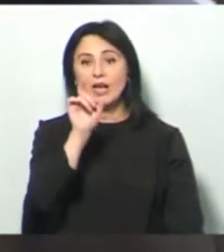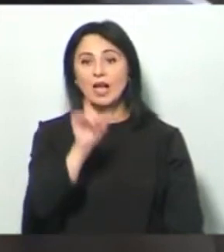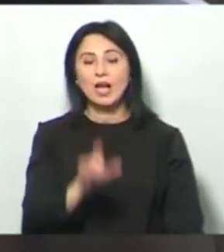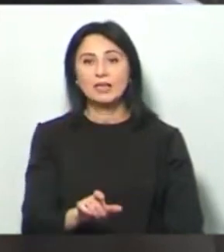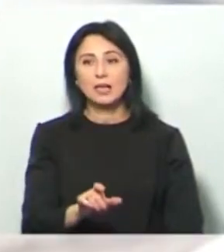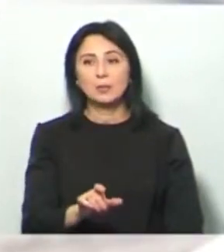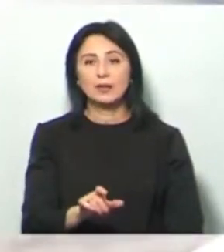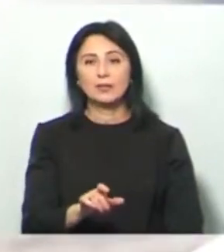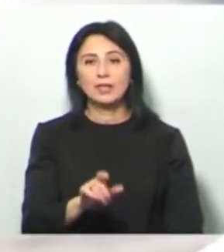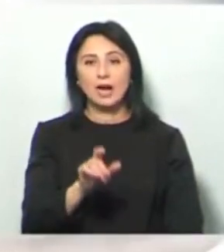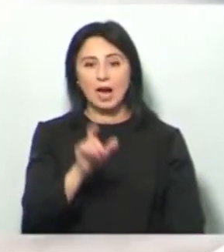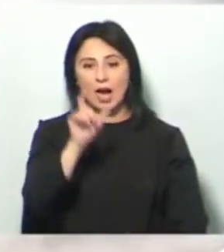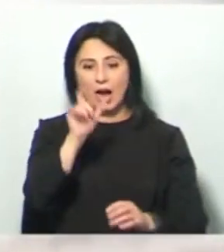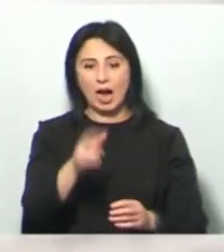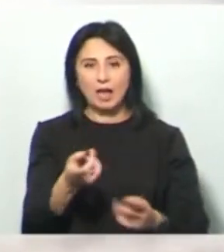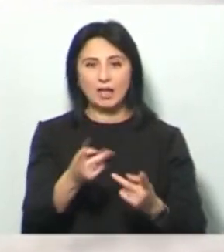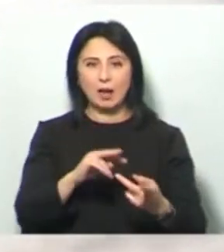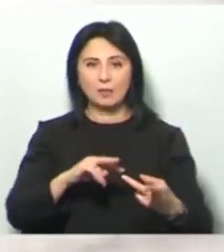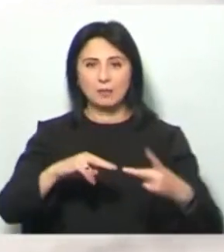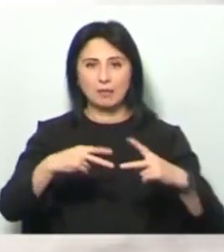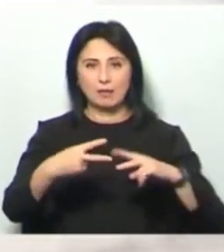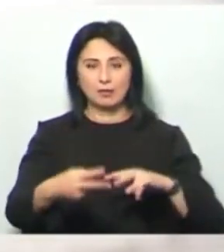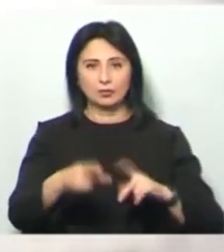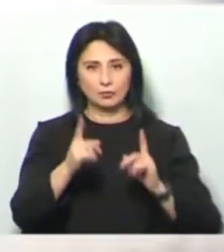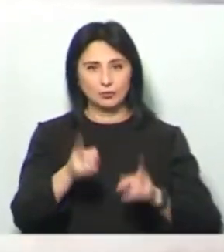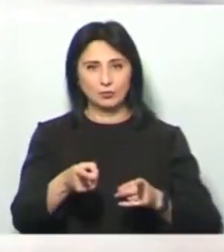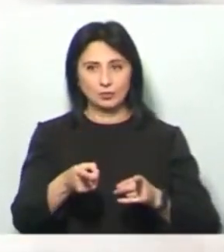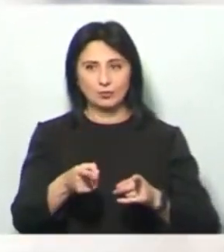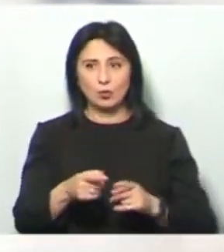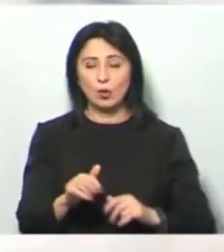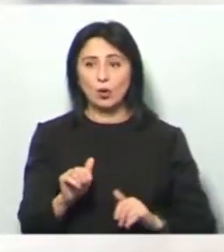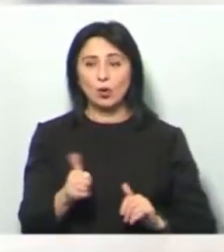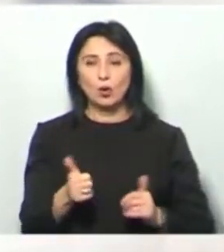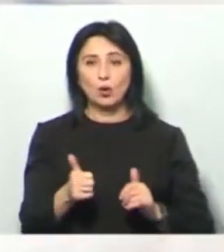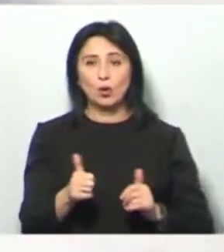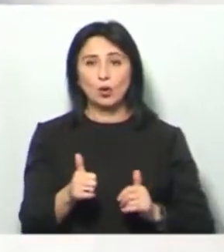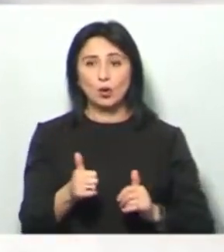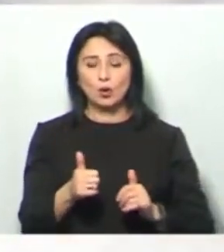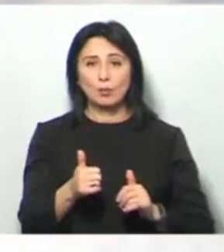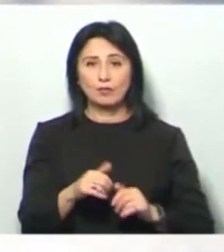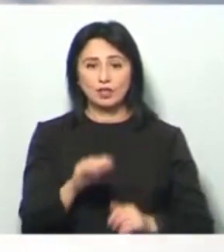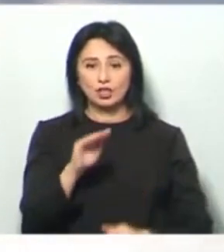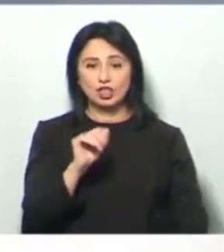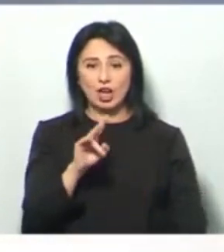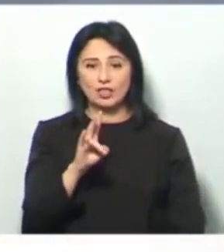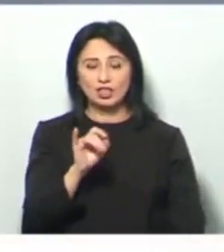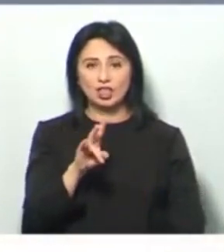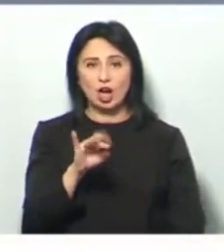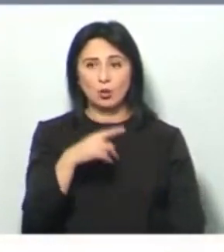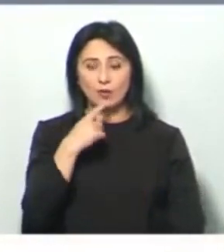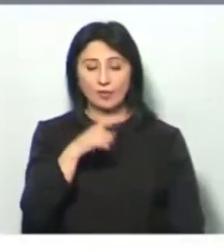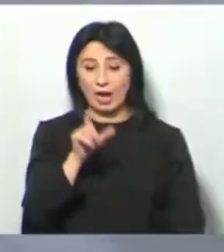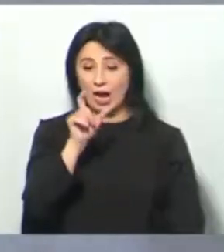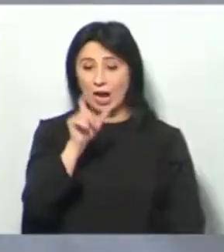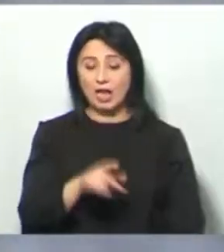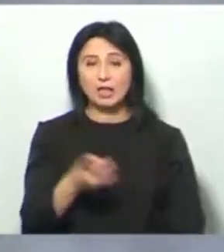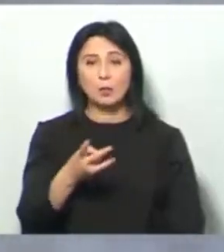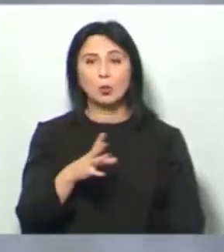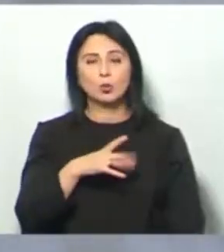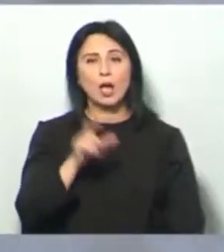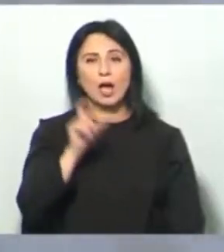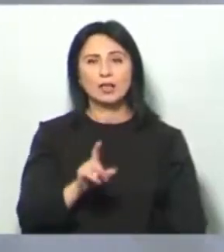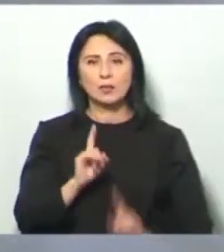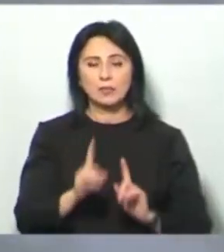ადამიანს ადამიანურად აქცევს. როგორც ჟანჟაკ რუსო ამბობს, ადამიანი უნდა